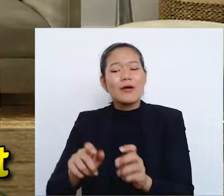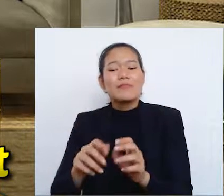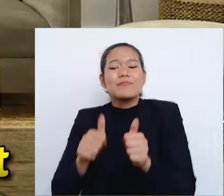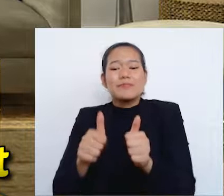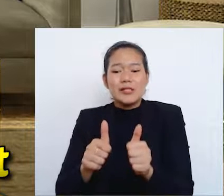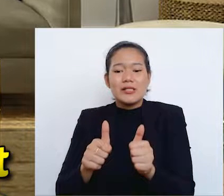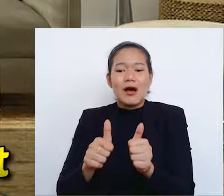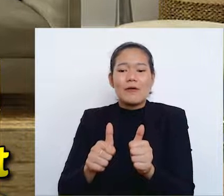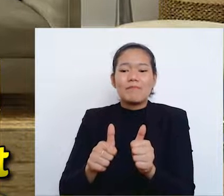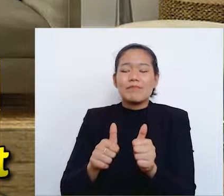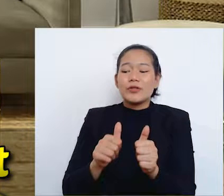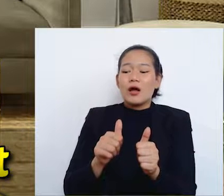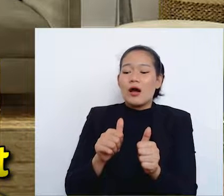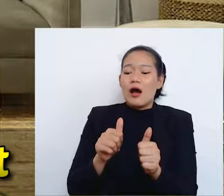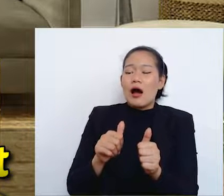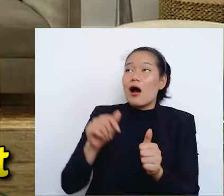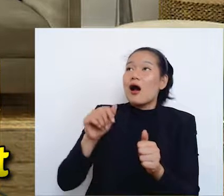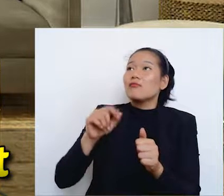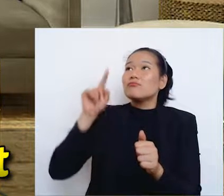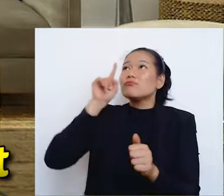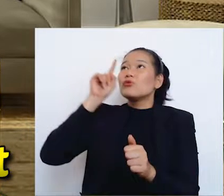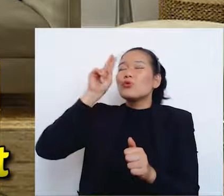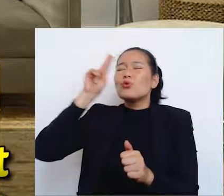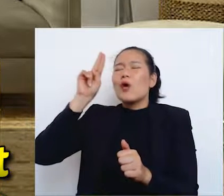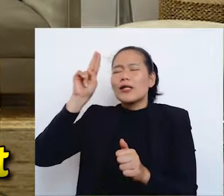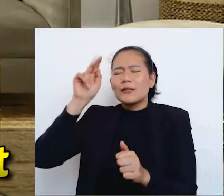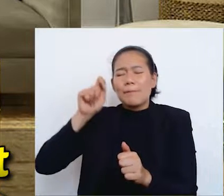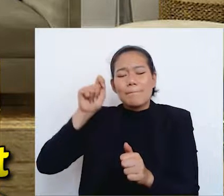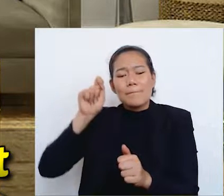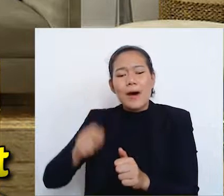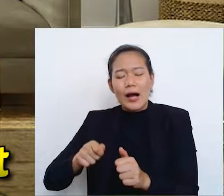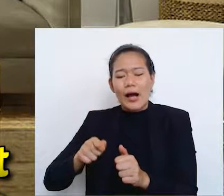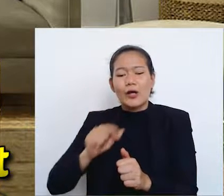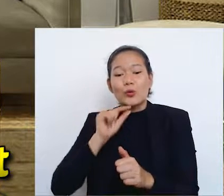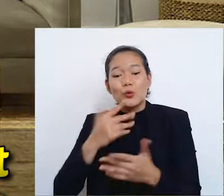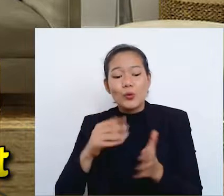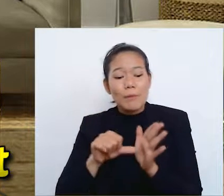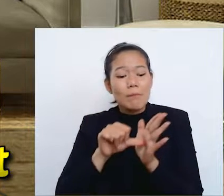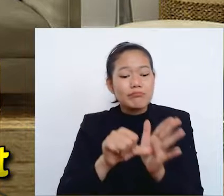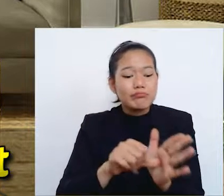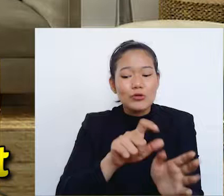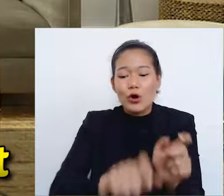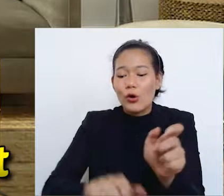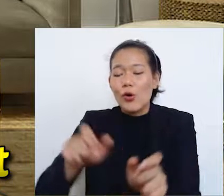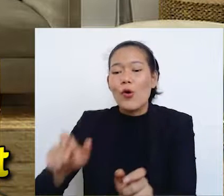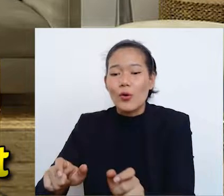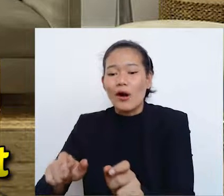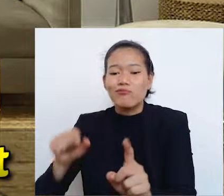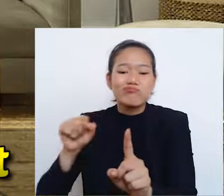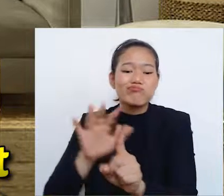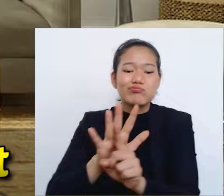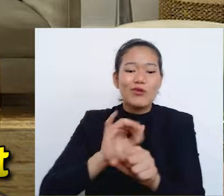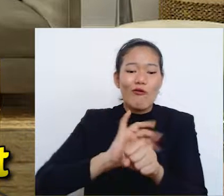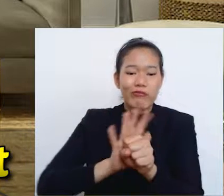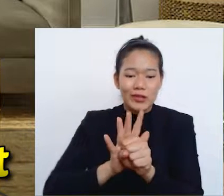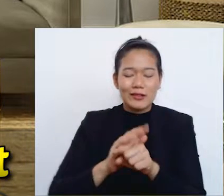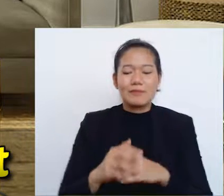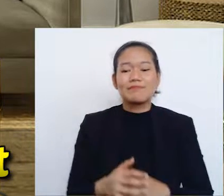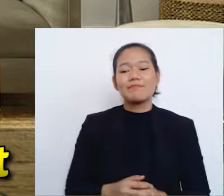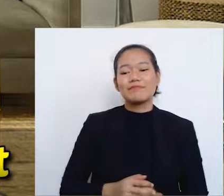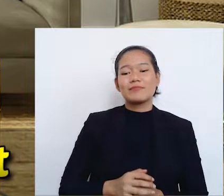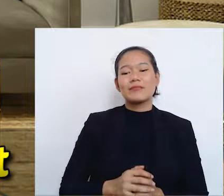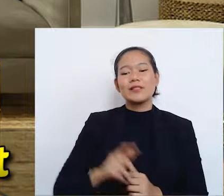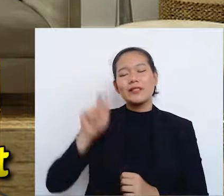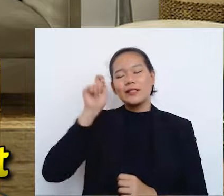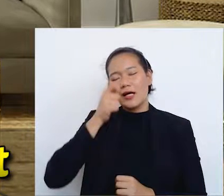menjadi perpanjangan Tuhan untuk menolong saudara-saudara kami yang terpapar. Tak lupa